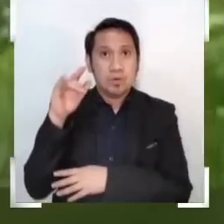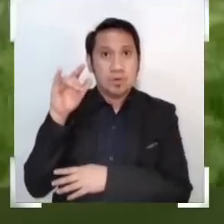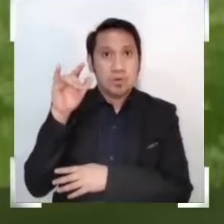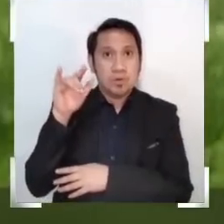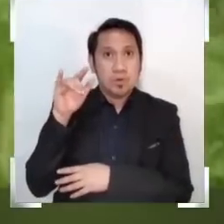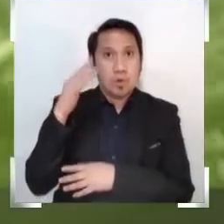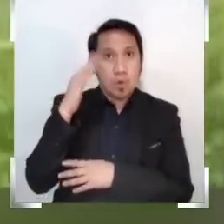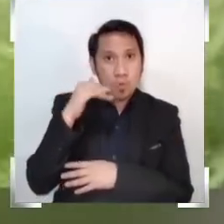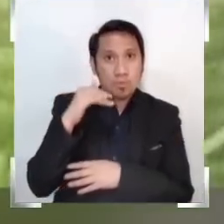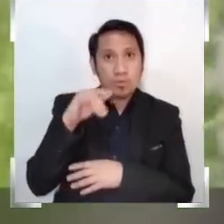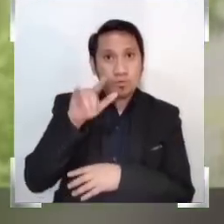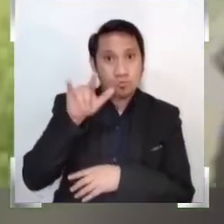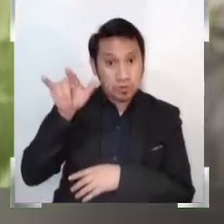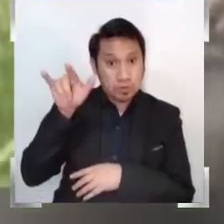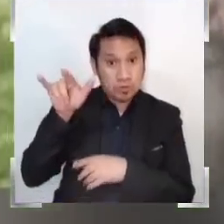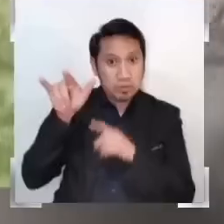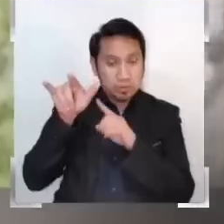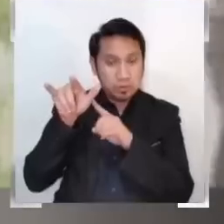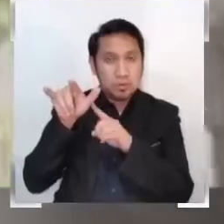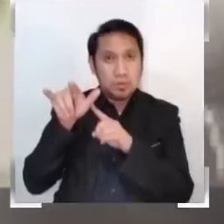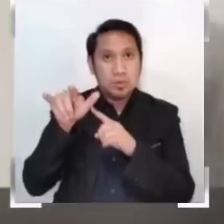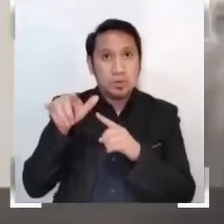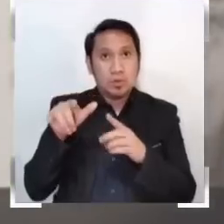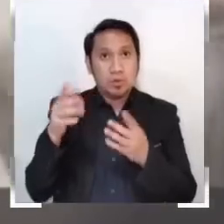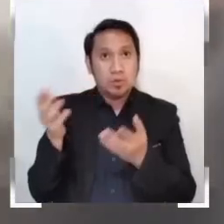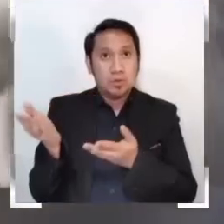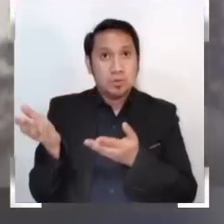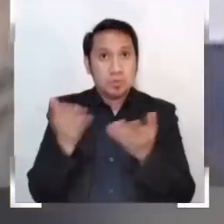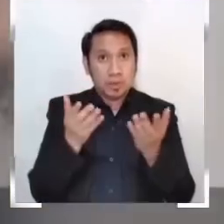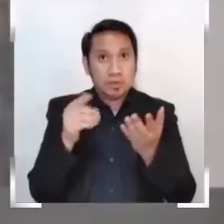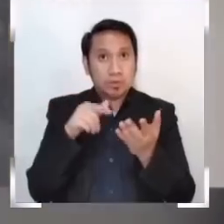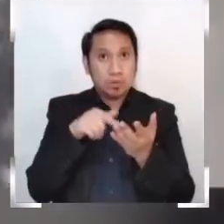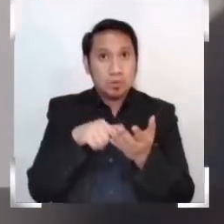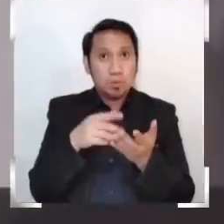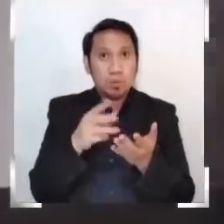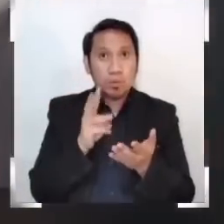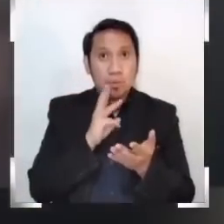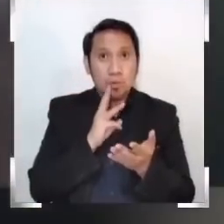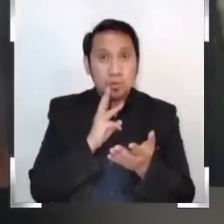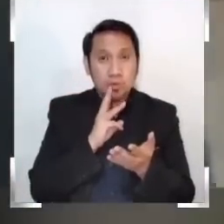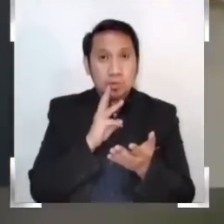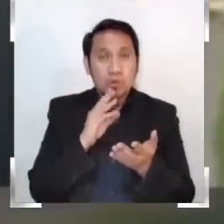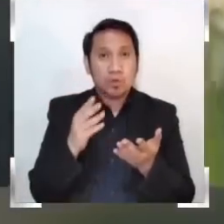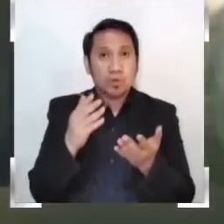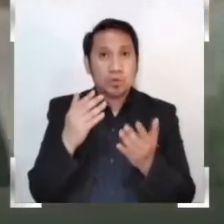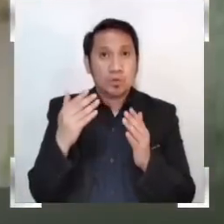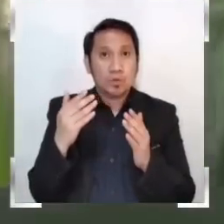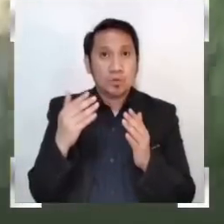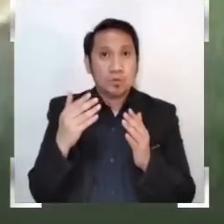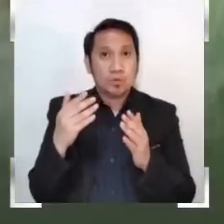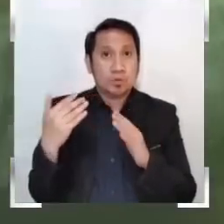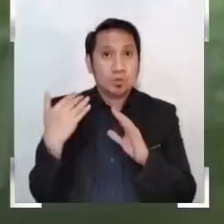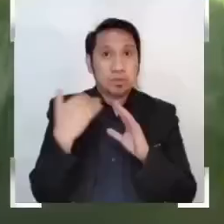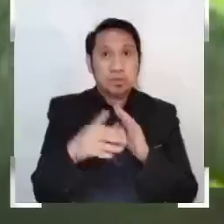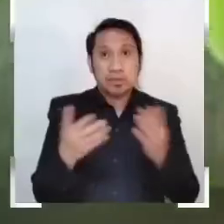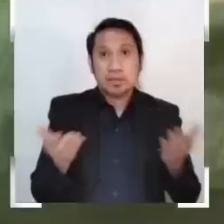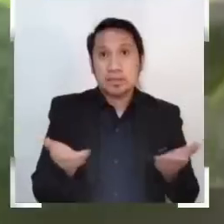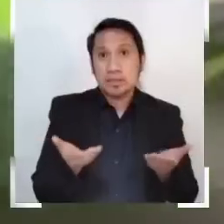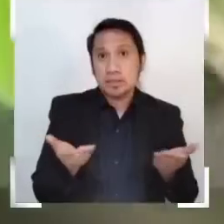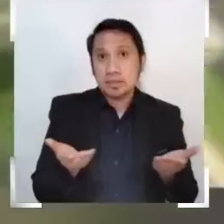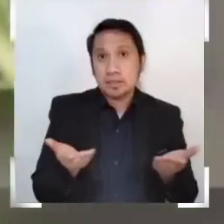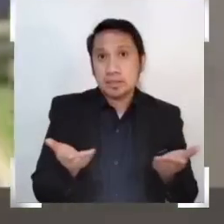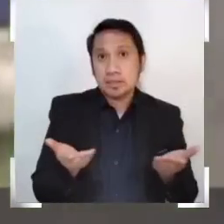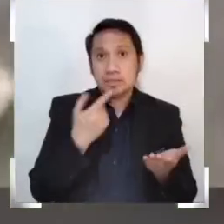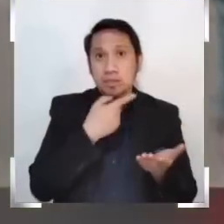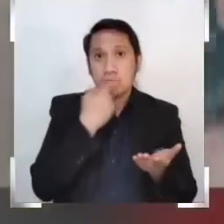sa kanila yung water purification machine para ho ma-deploy namin dito dahil I'm sure magiging problema ho in